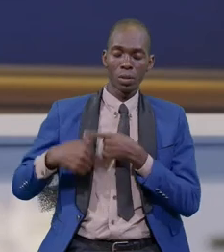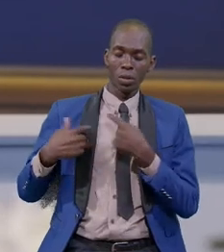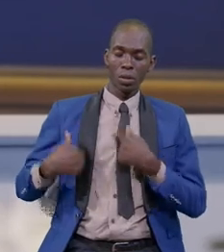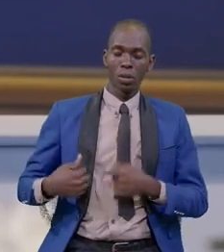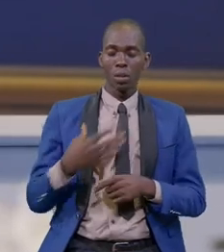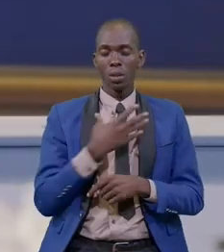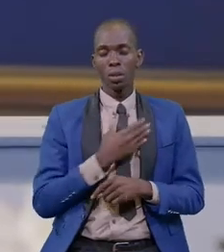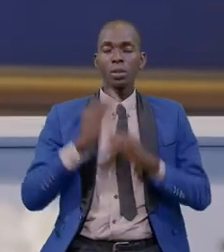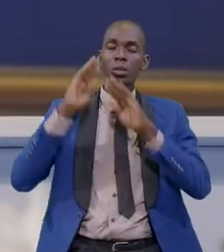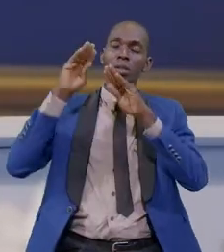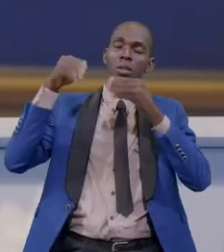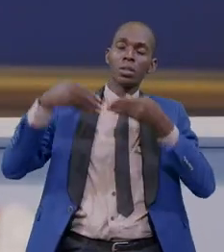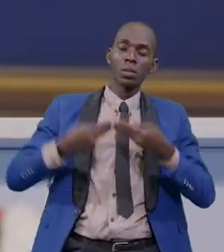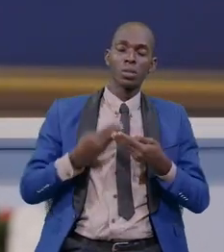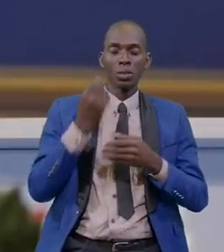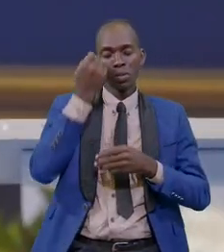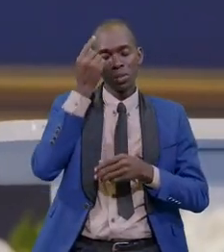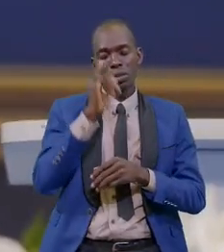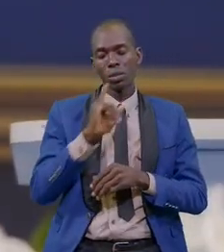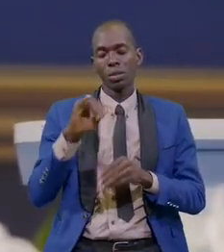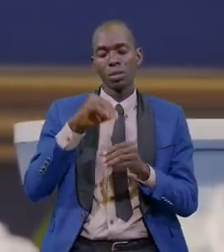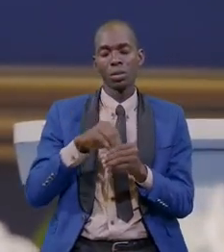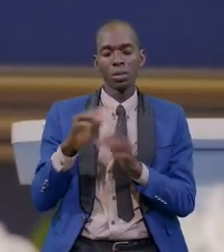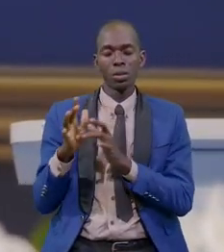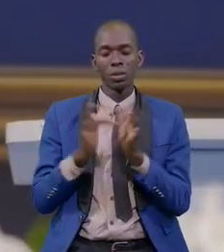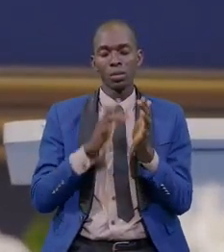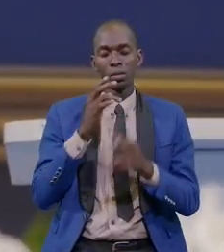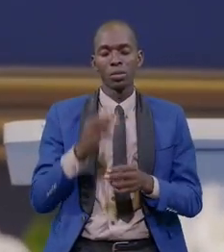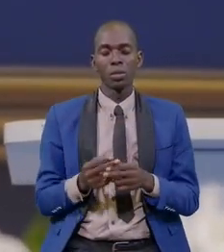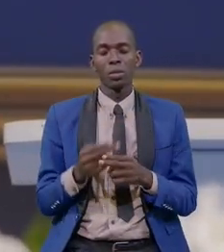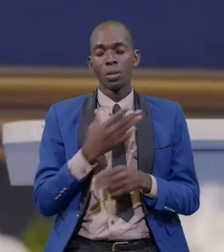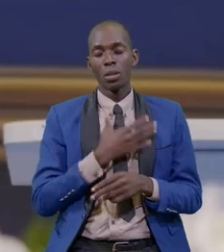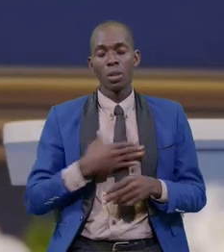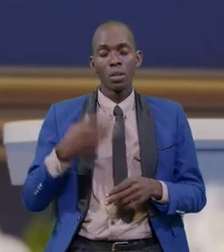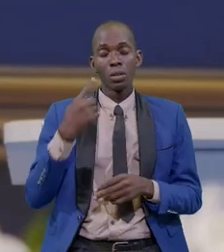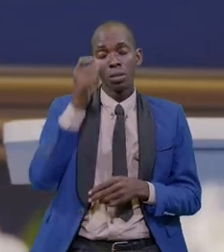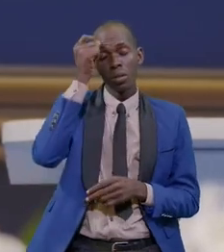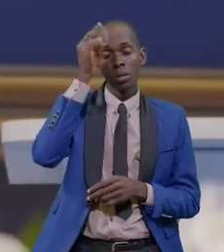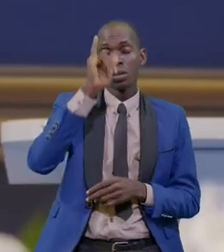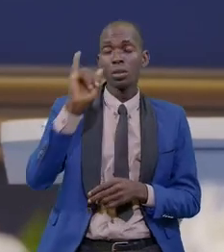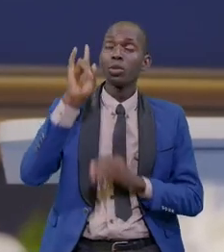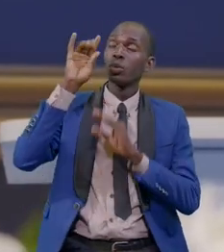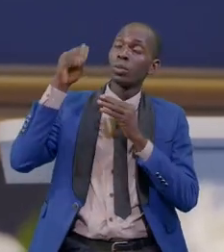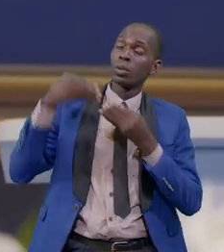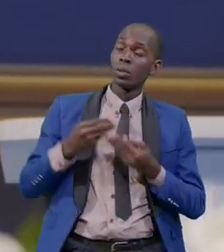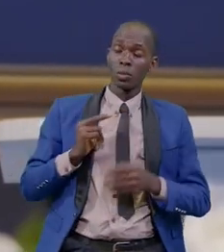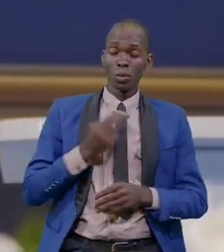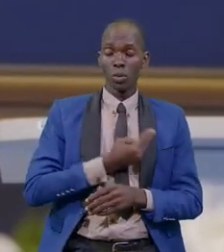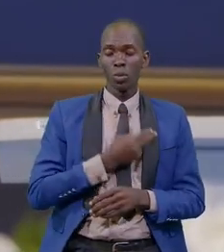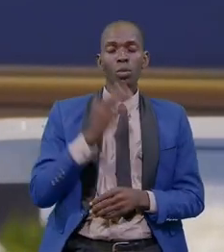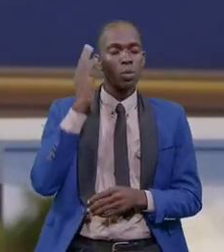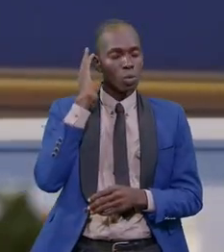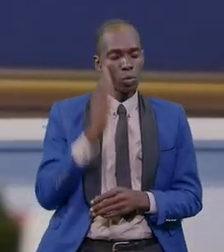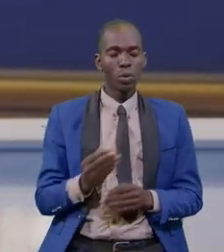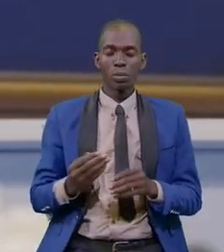nous accordes la compréhension au nom de Jésus. Et la compréhension que tu vas nous donner va porter de fruits